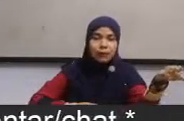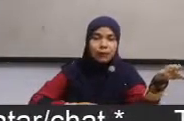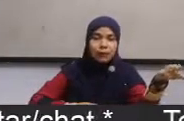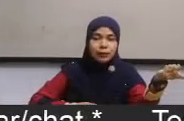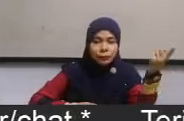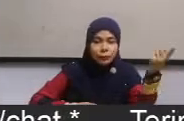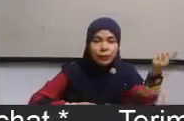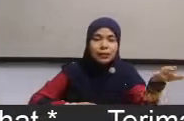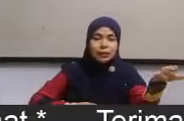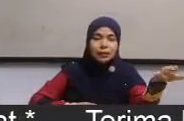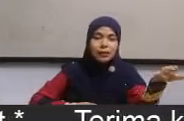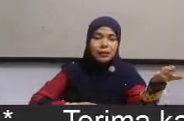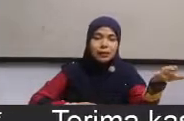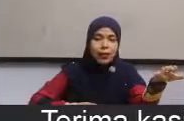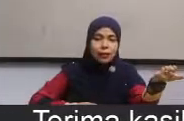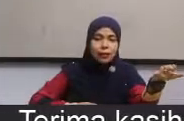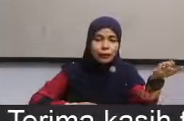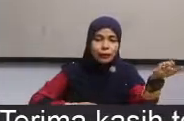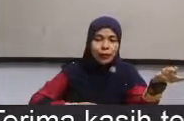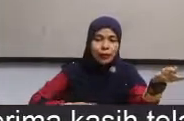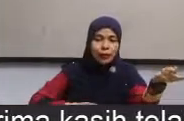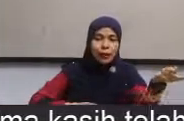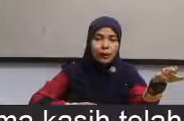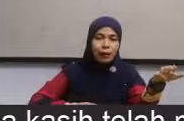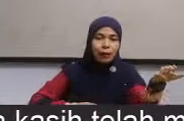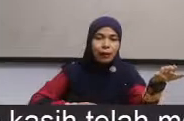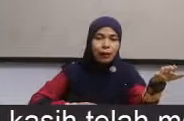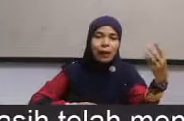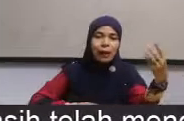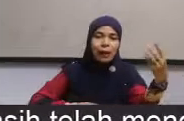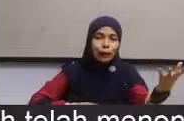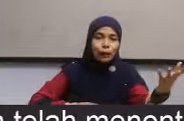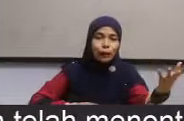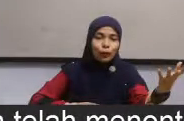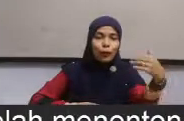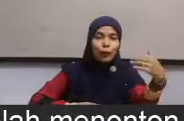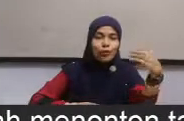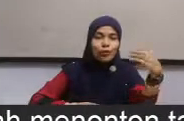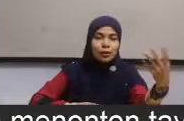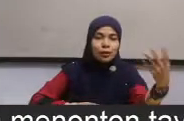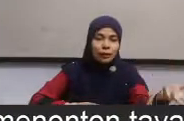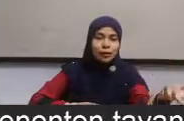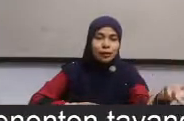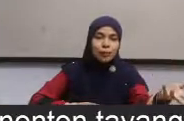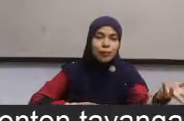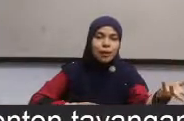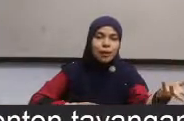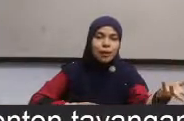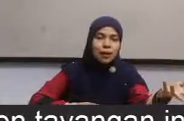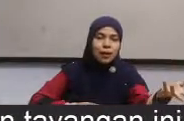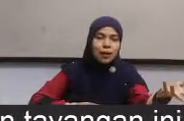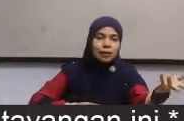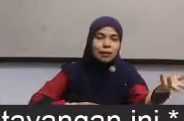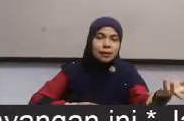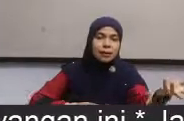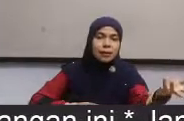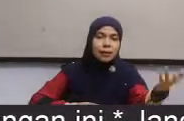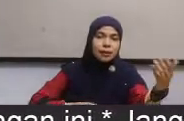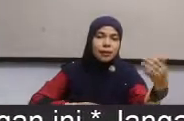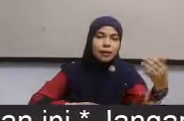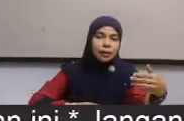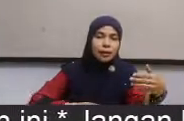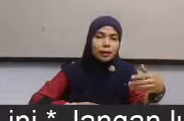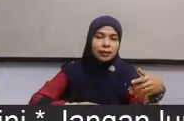globalisasi ada juga yang memperkenalkan atau mempromosikan budaya asli